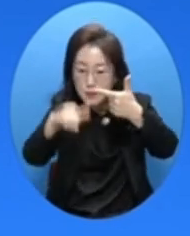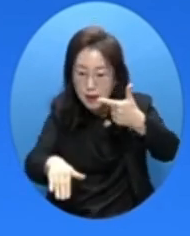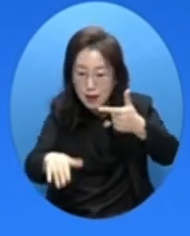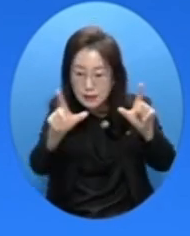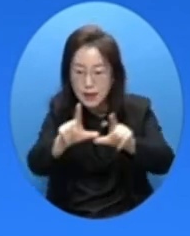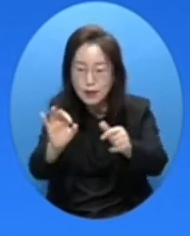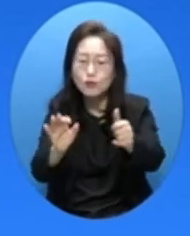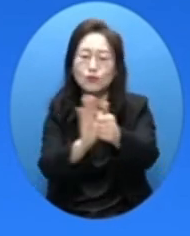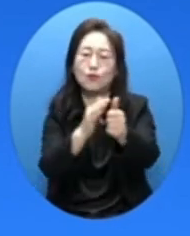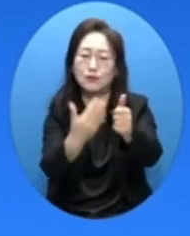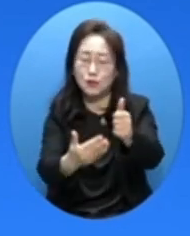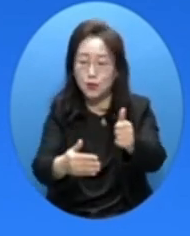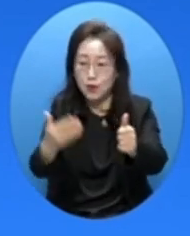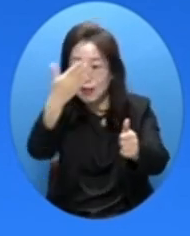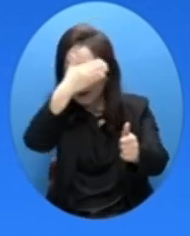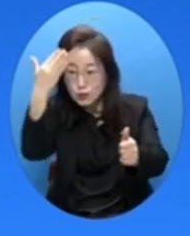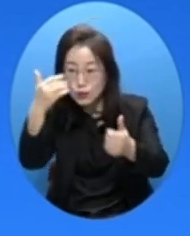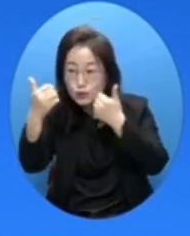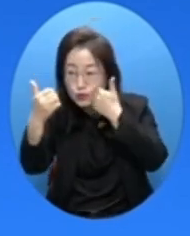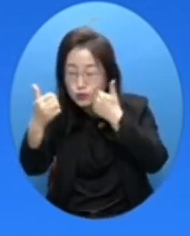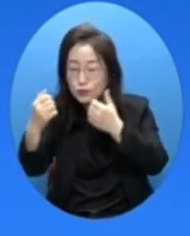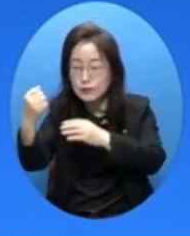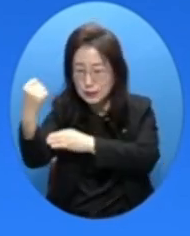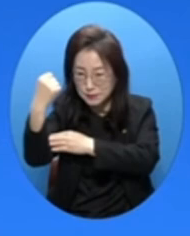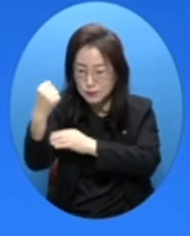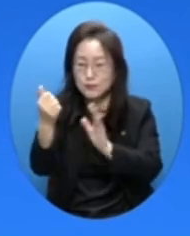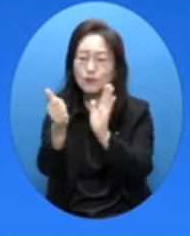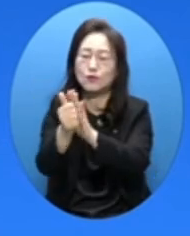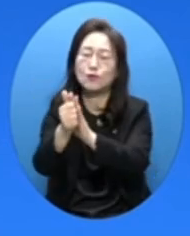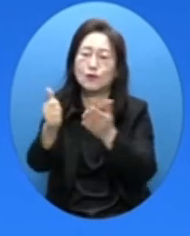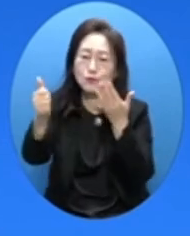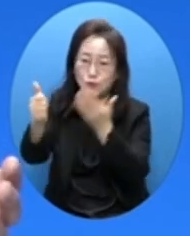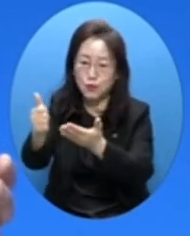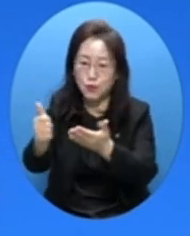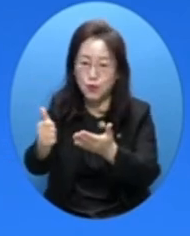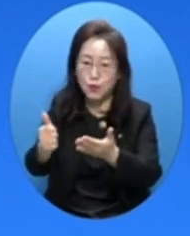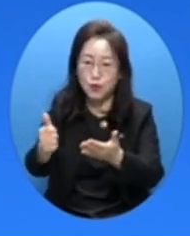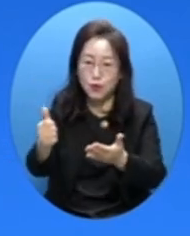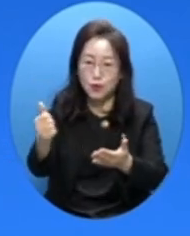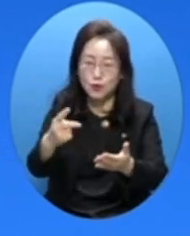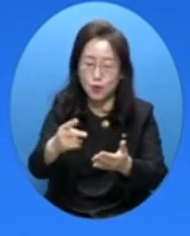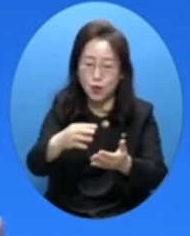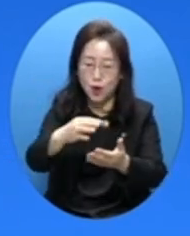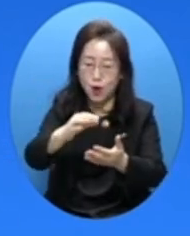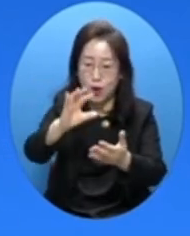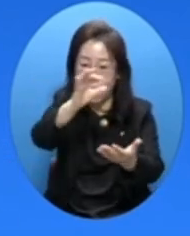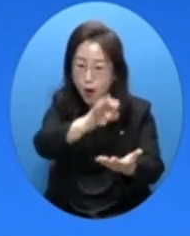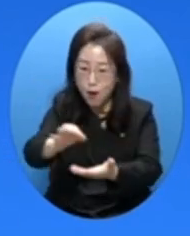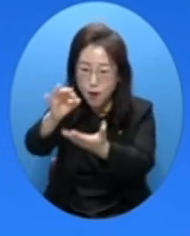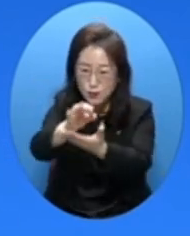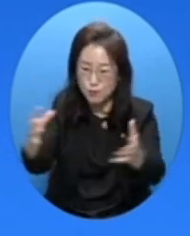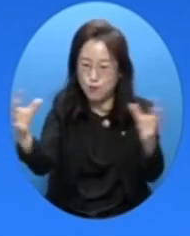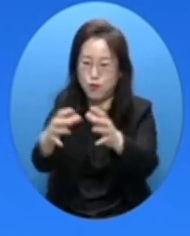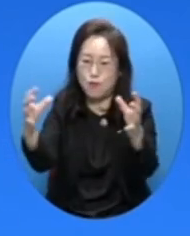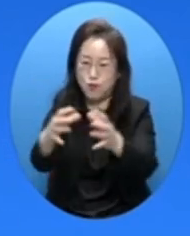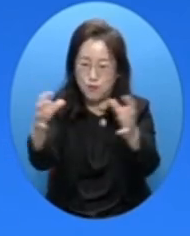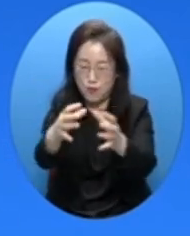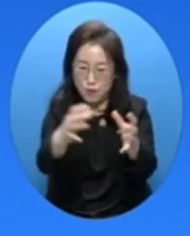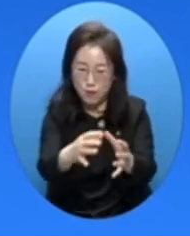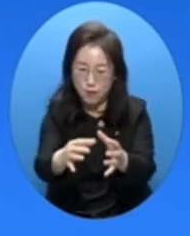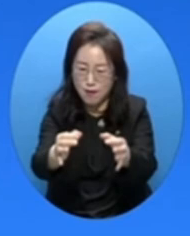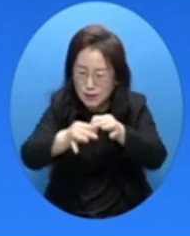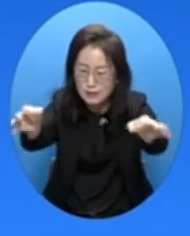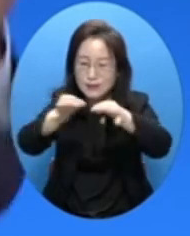도와드리고 청년들에게 또 경력금도 좀 드리고 우리 교회에 있는 헌금 박박 긁어서 다 털어서